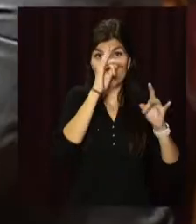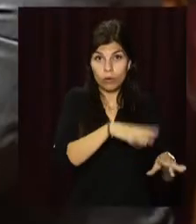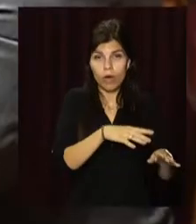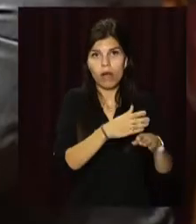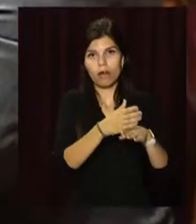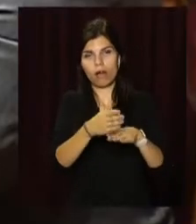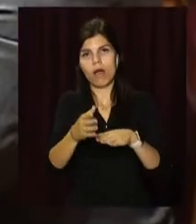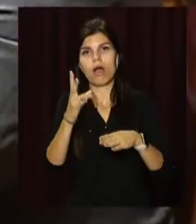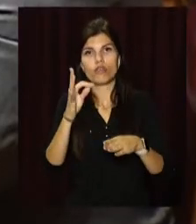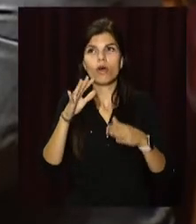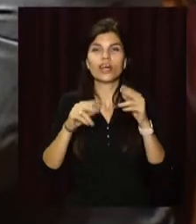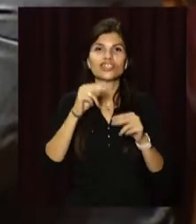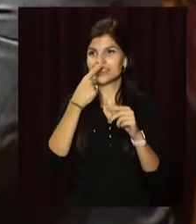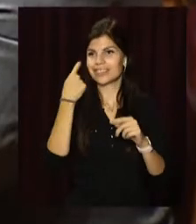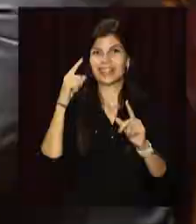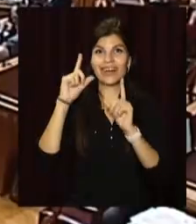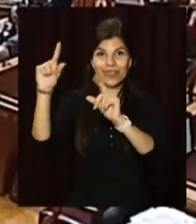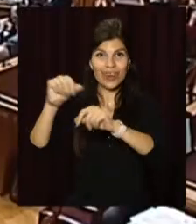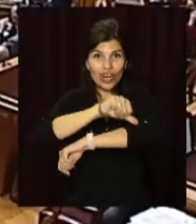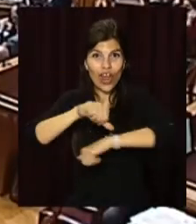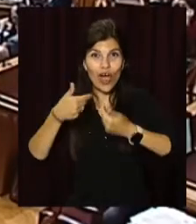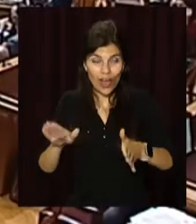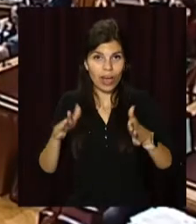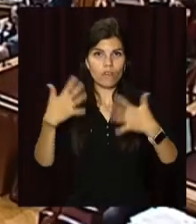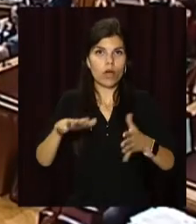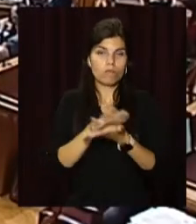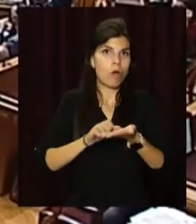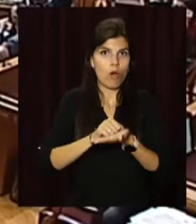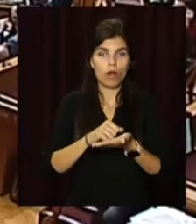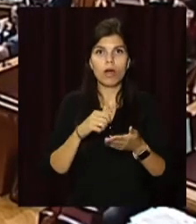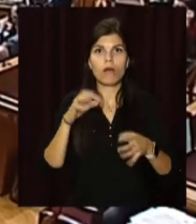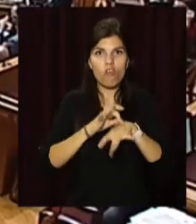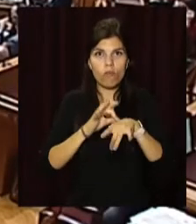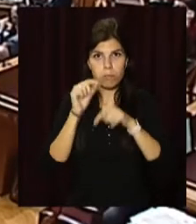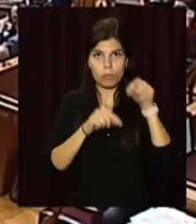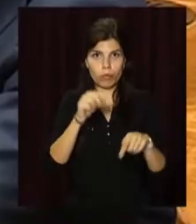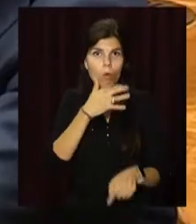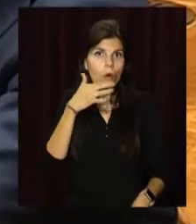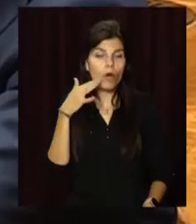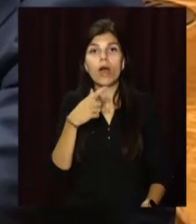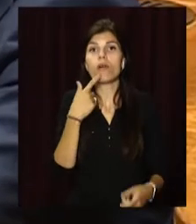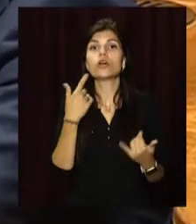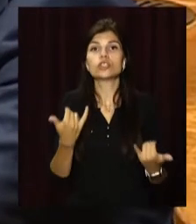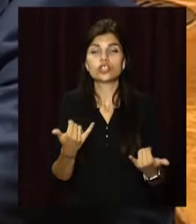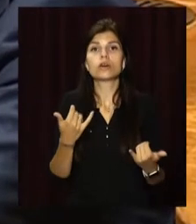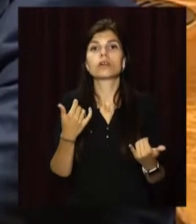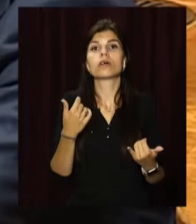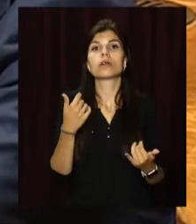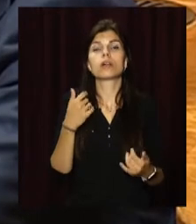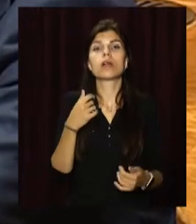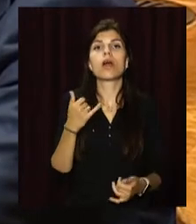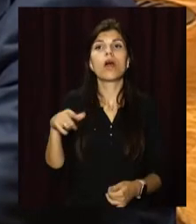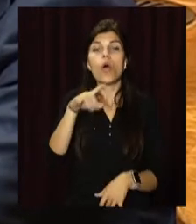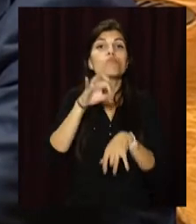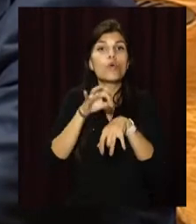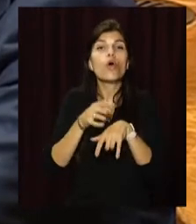від COVID-19 тільки 38% населення. Нові випадки захворювання реєструють переважно серед